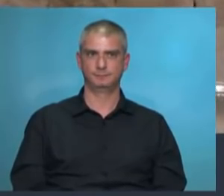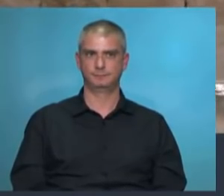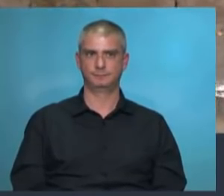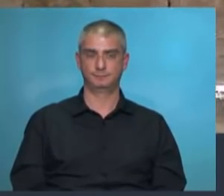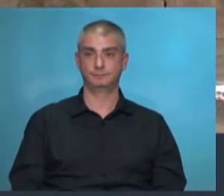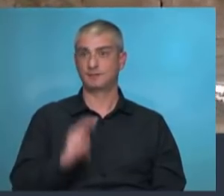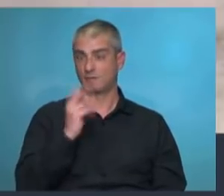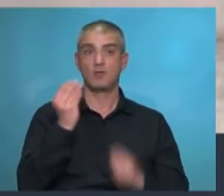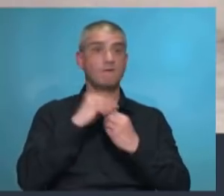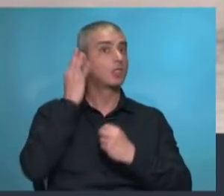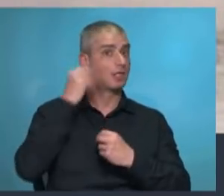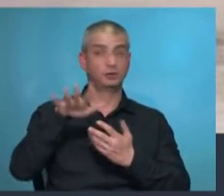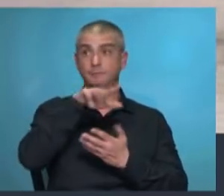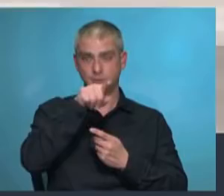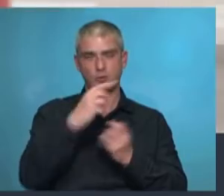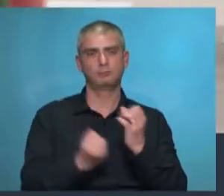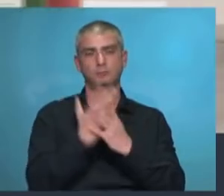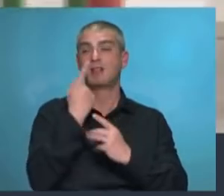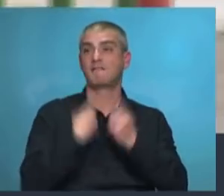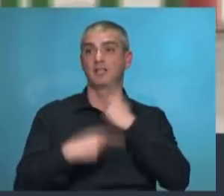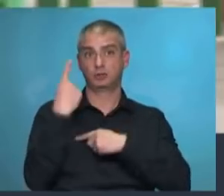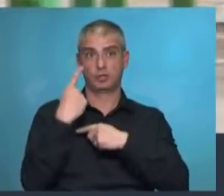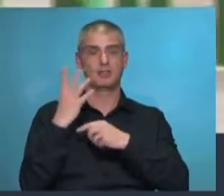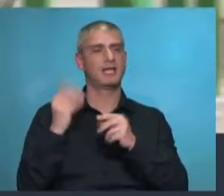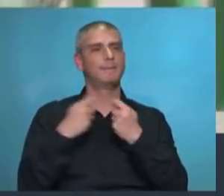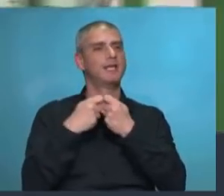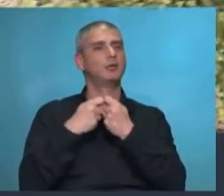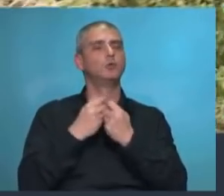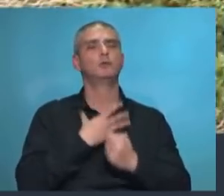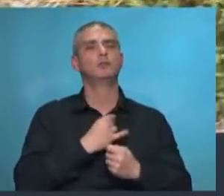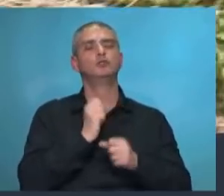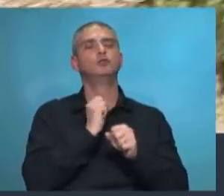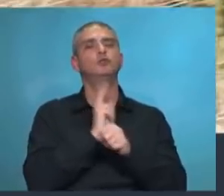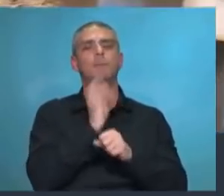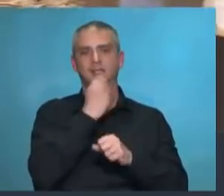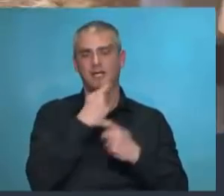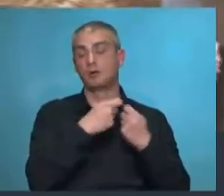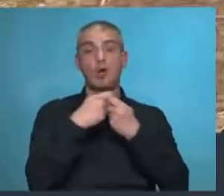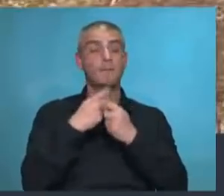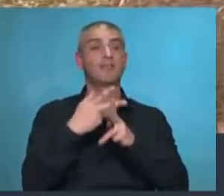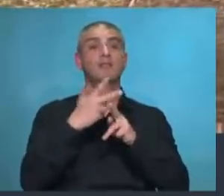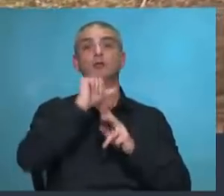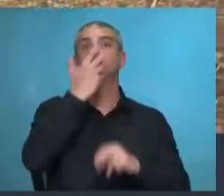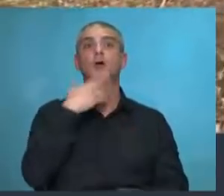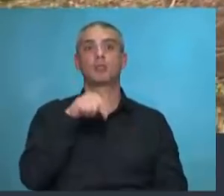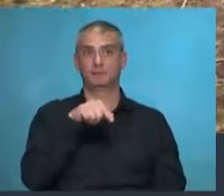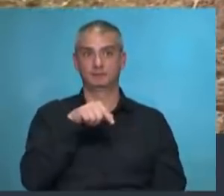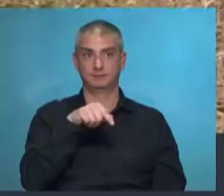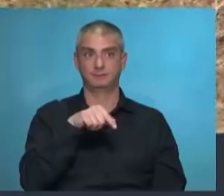ליהואן ונשים נוספות מהאזור הקימו לפני כשנה בליווי ארגון השומר הצעיר את קורפרטיב הניקיון הראשון בישראל,